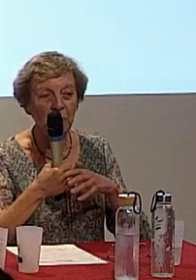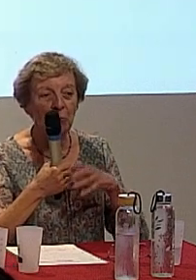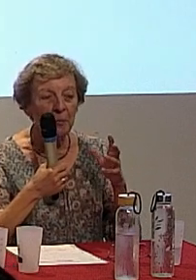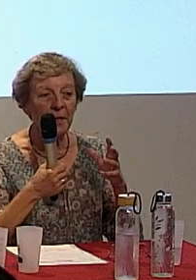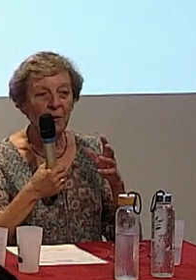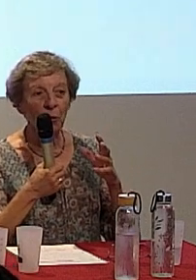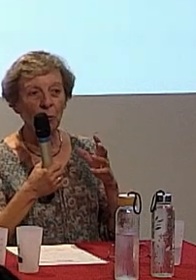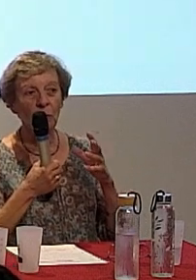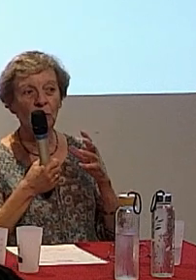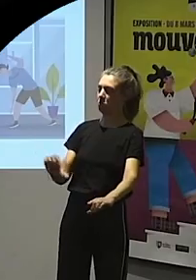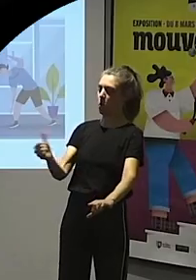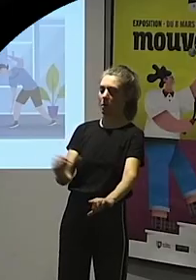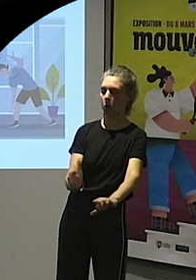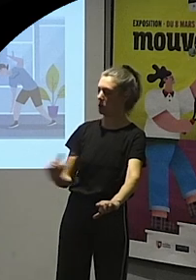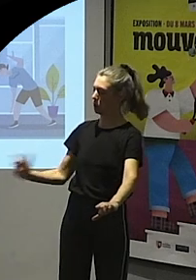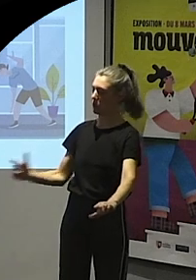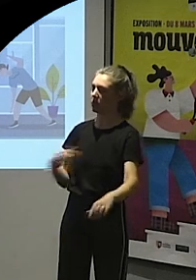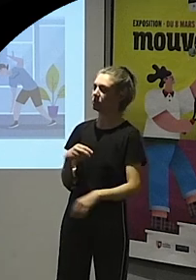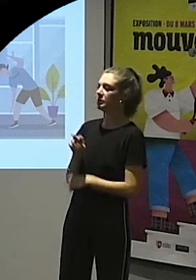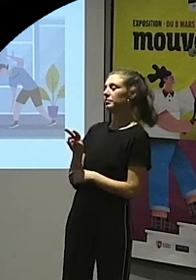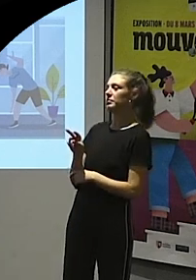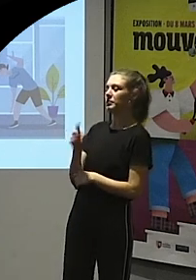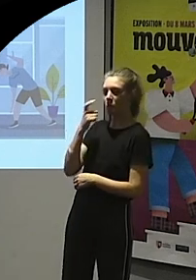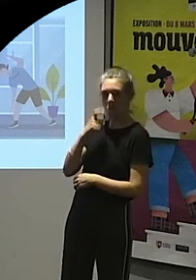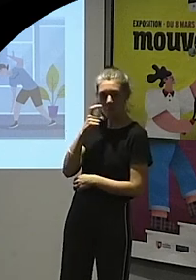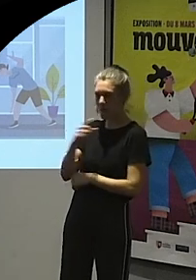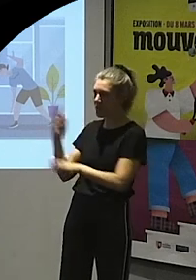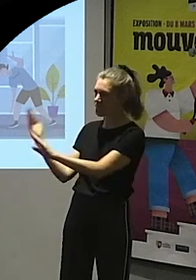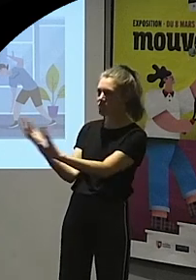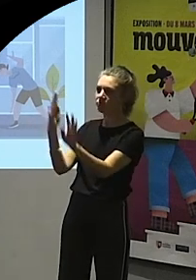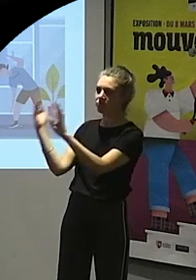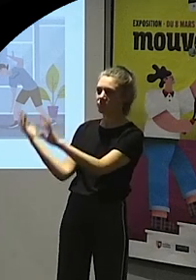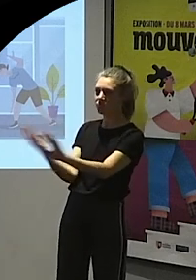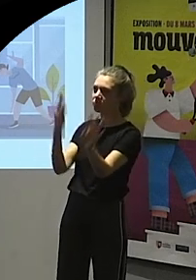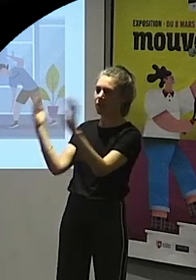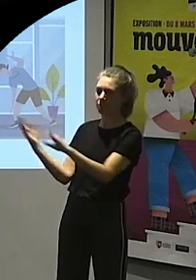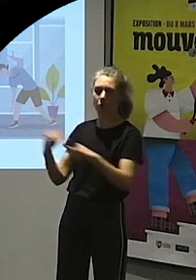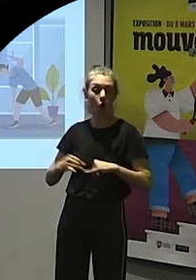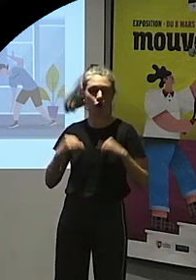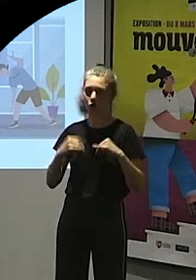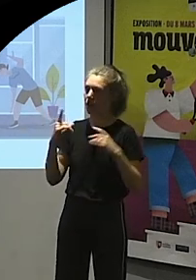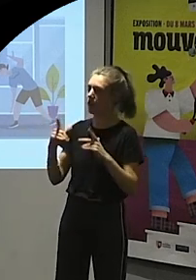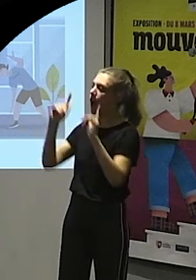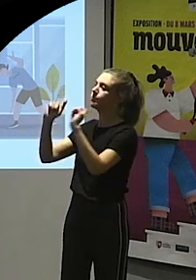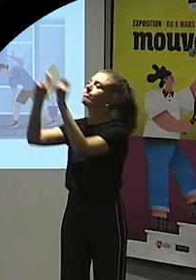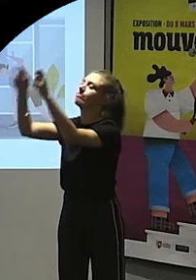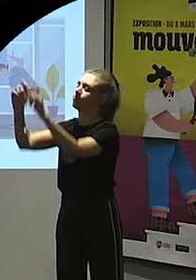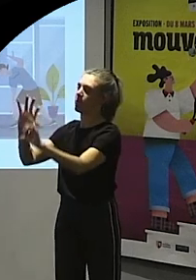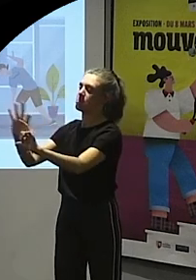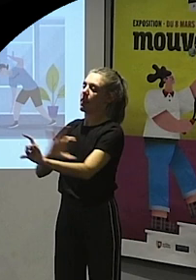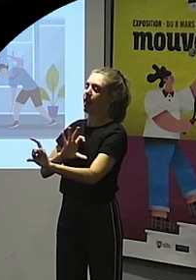j'étais super heureuse de voir la joie de tous ces jeunes à qui on remettait les médailles. C'était pas rien,